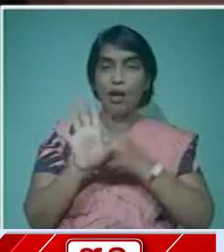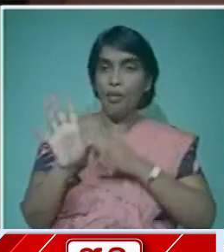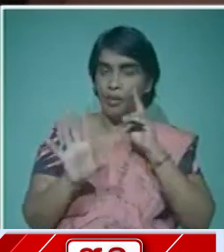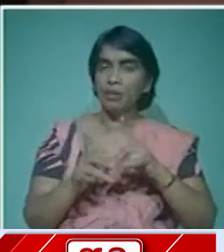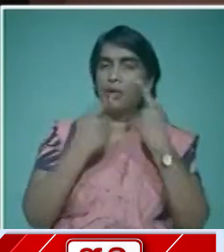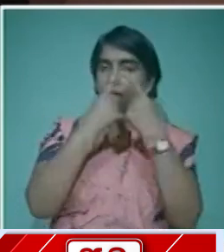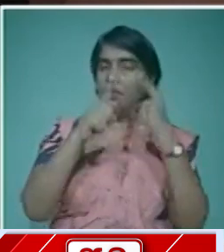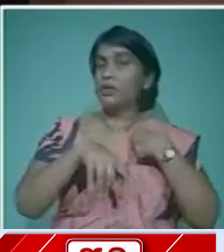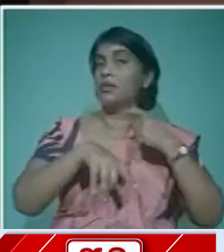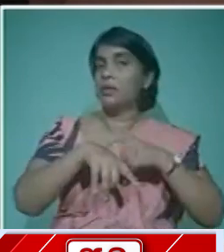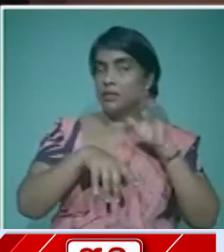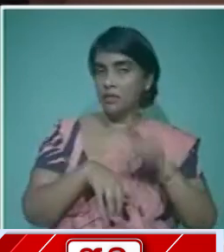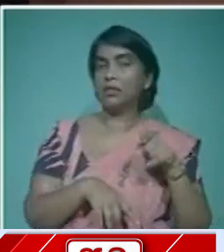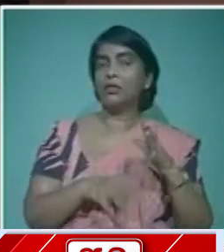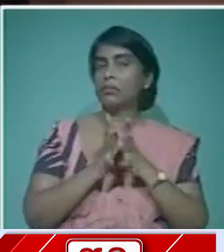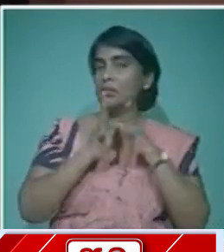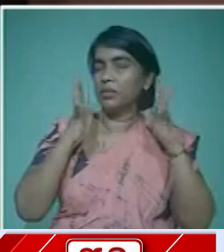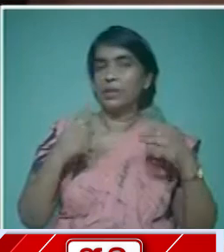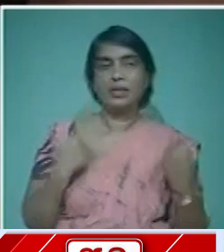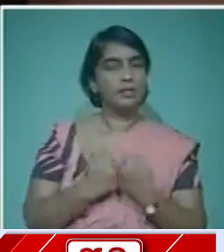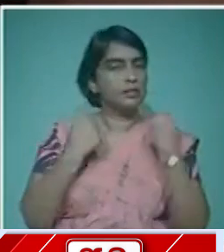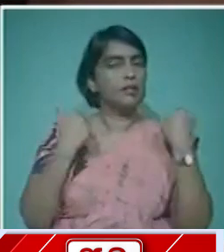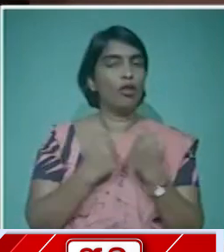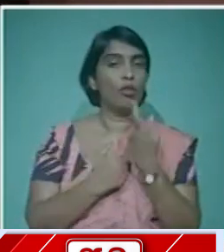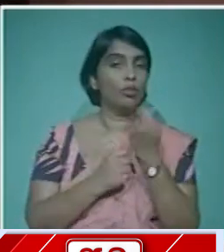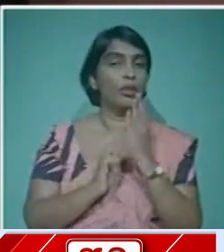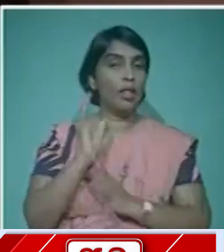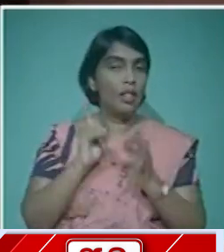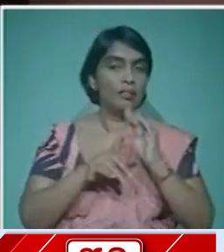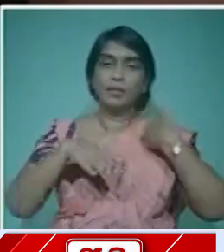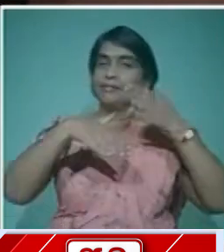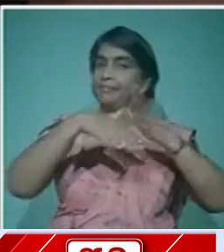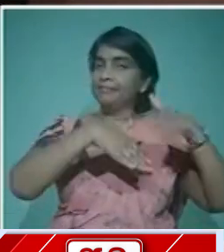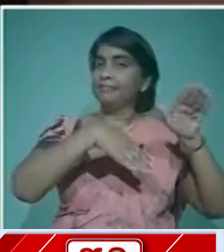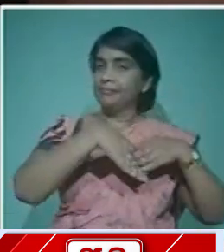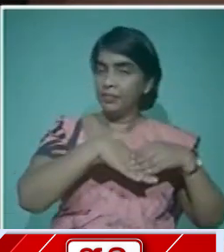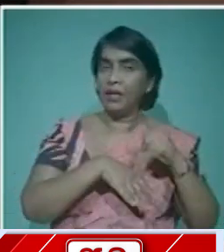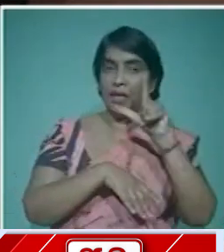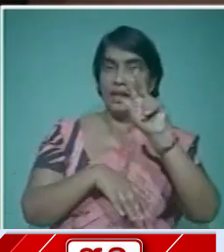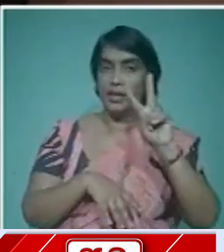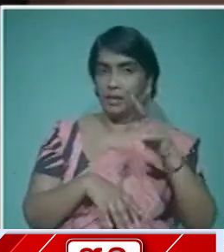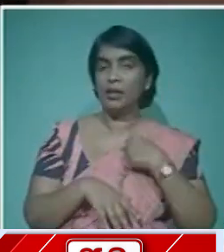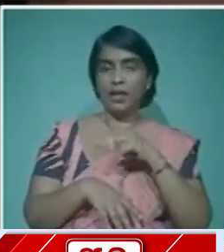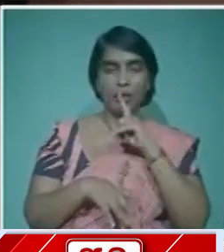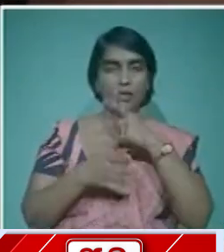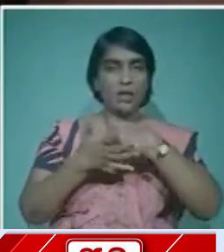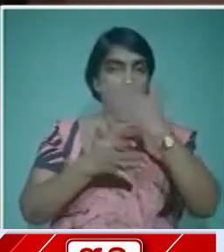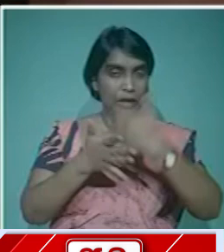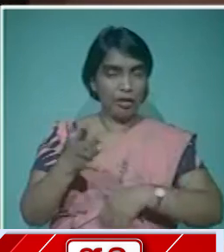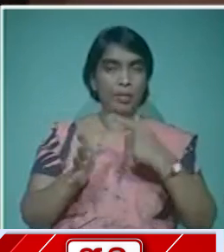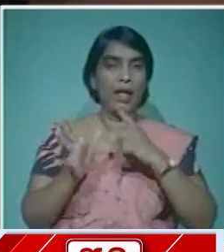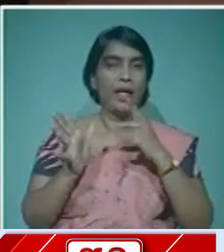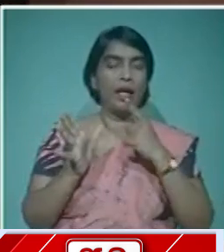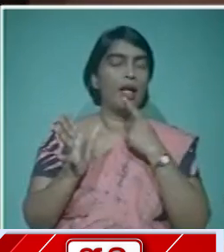විවිධ අවස්ථාවල දැවැන්ත අභියෝගවලට මුදල් අමාත්‍යවරු මුහුණ දුන්නා. 72 මම කියව හැන්සාඩ් වාර්තාව ආචාර්ය